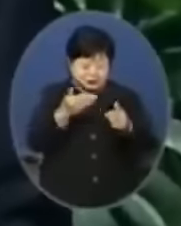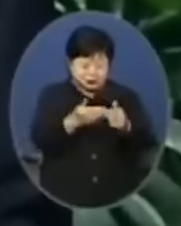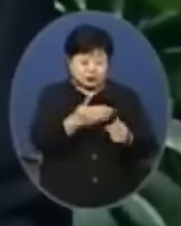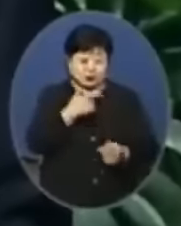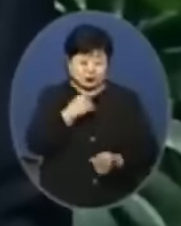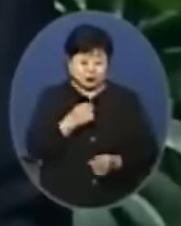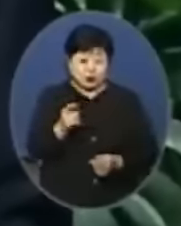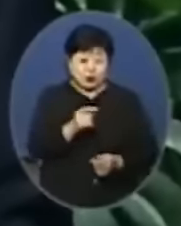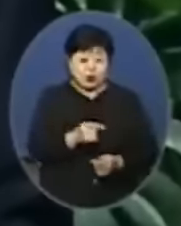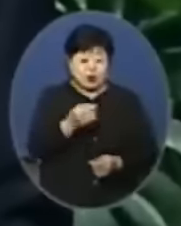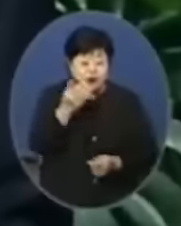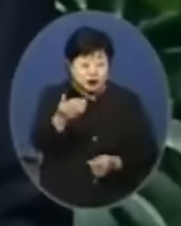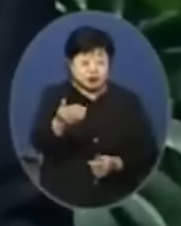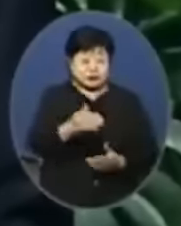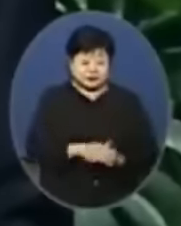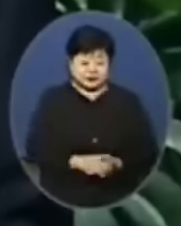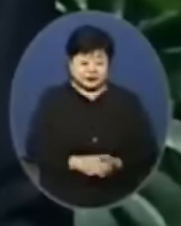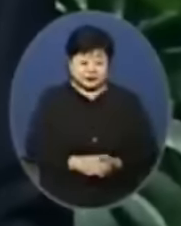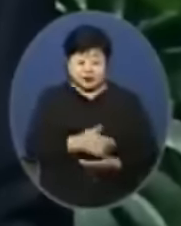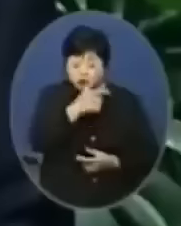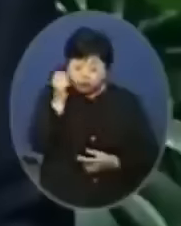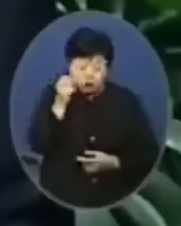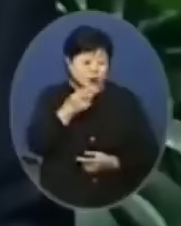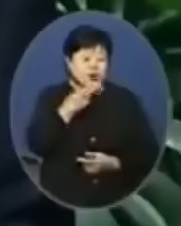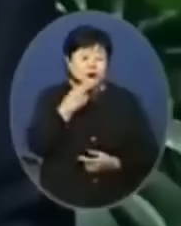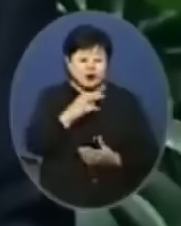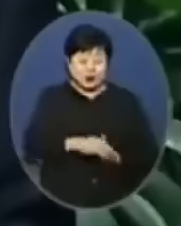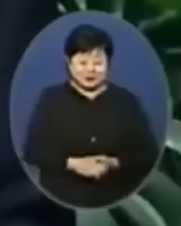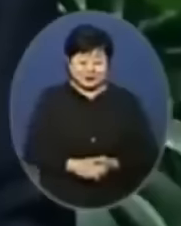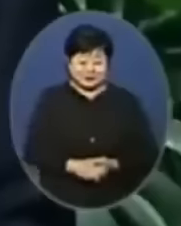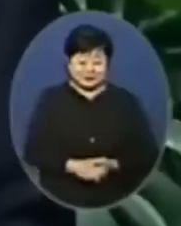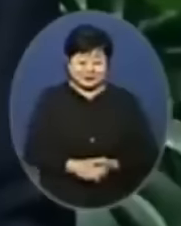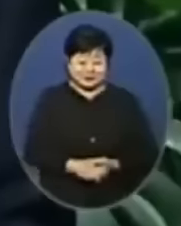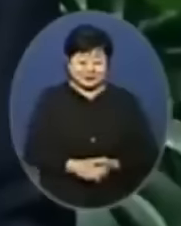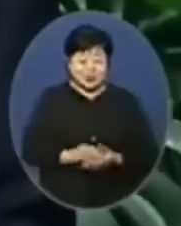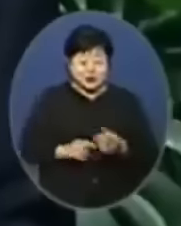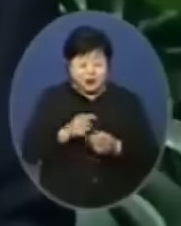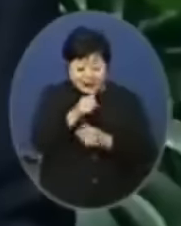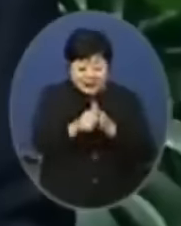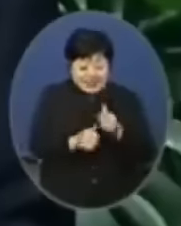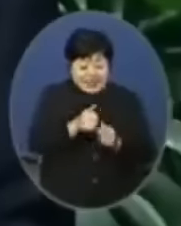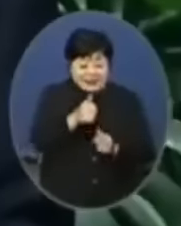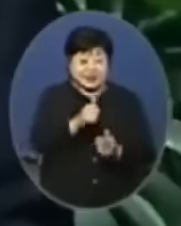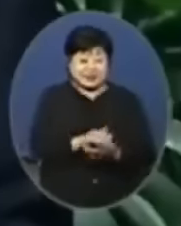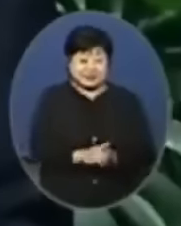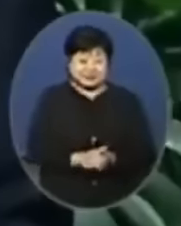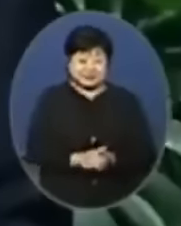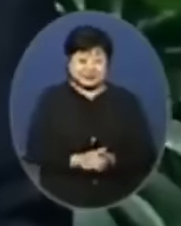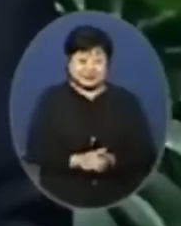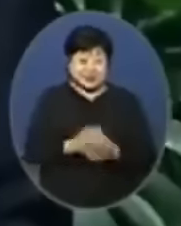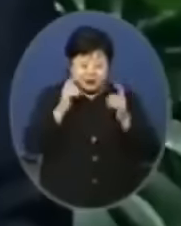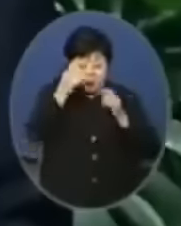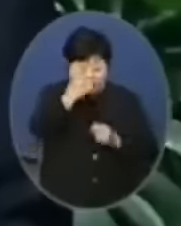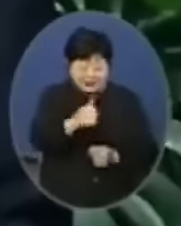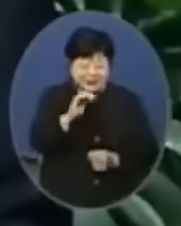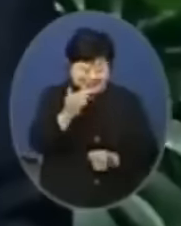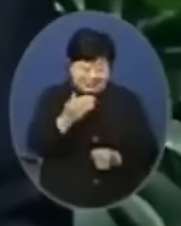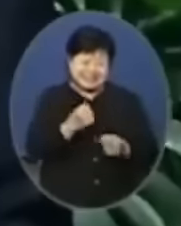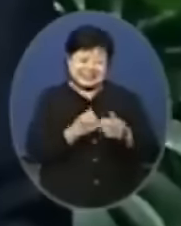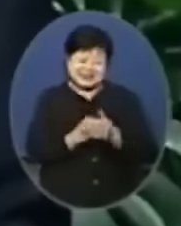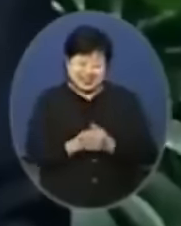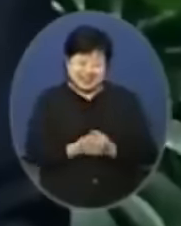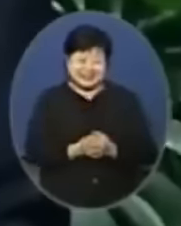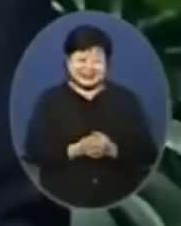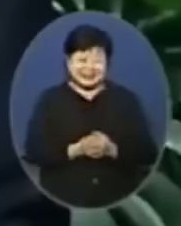것은 여러분은 어떻게 되었든 부족함이 없습니다. 왜냐하면 하나님이 여러분의 목자가 되시기 때문인